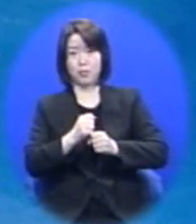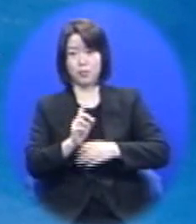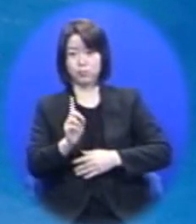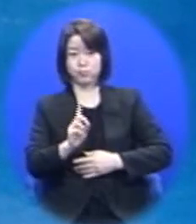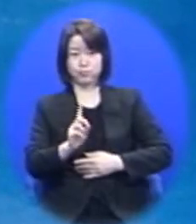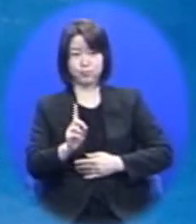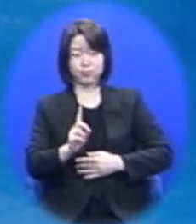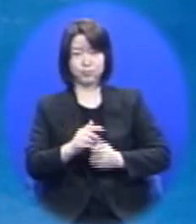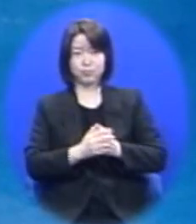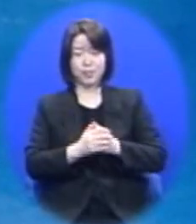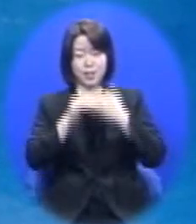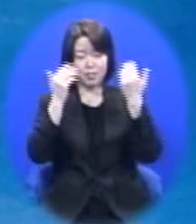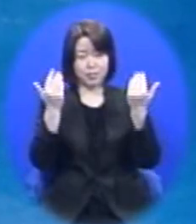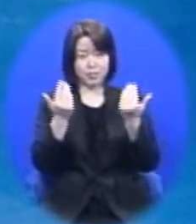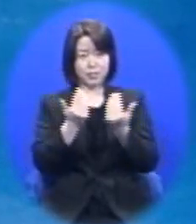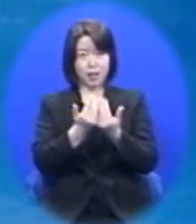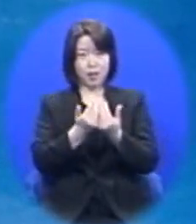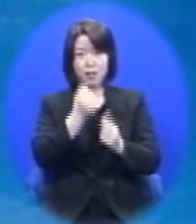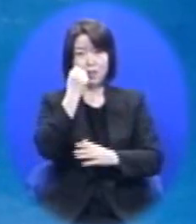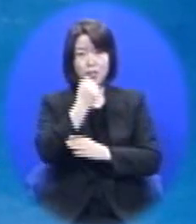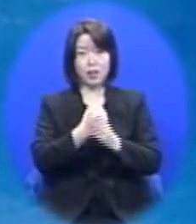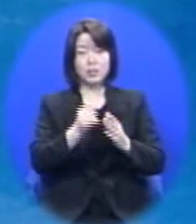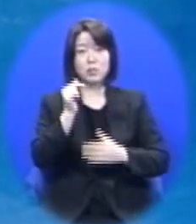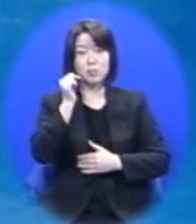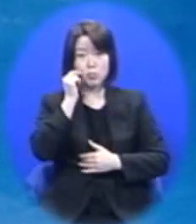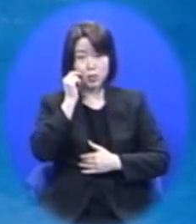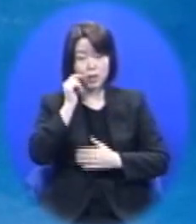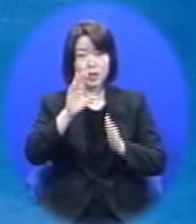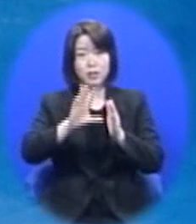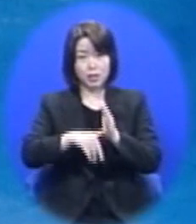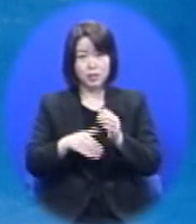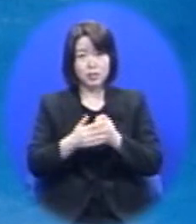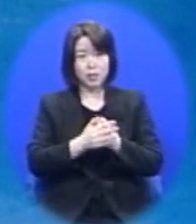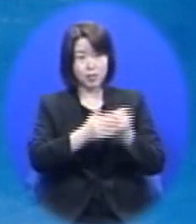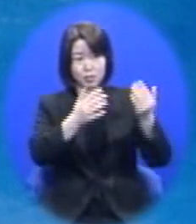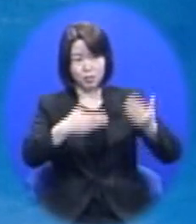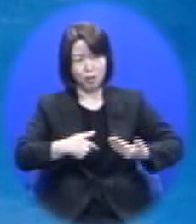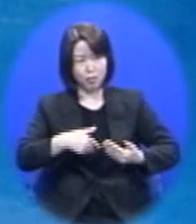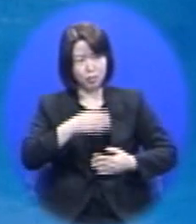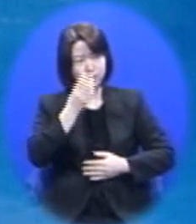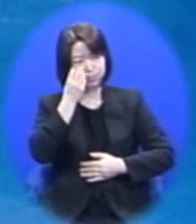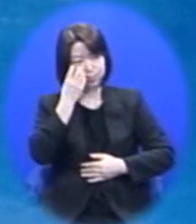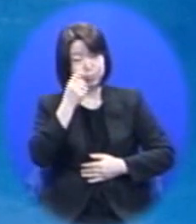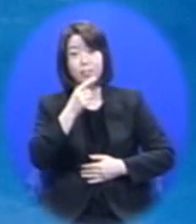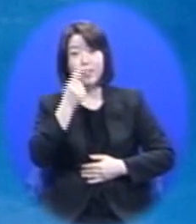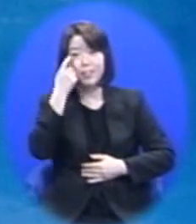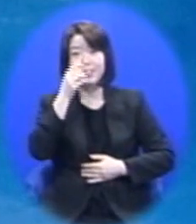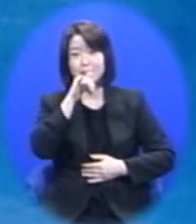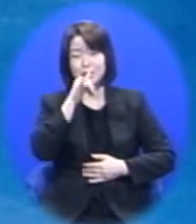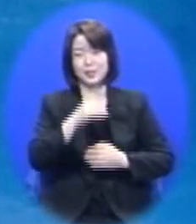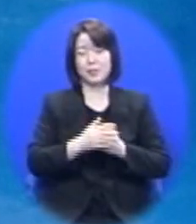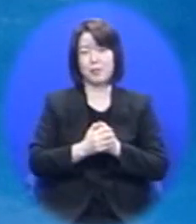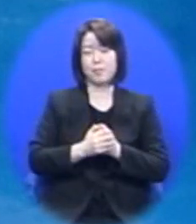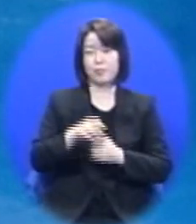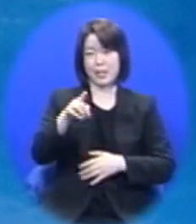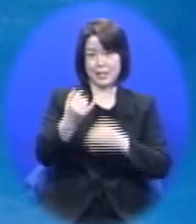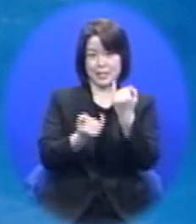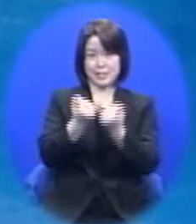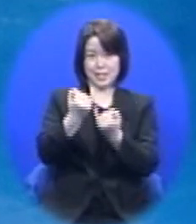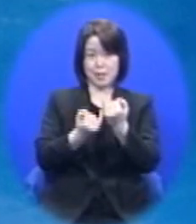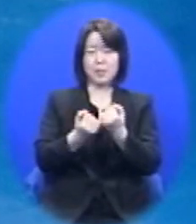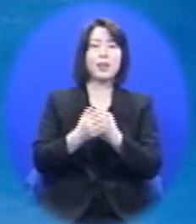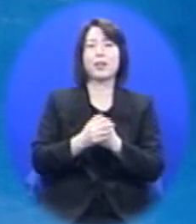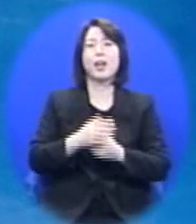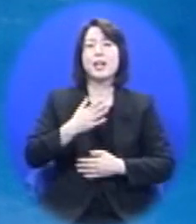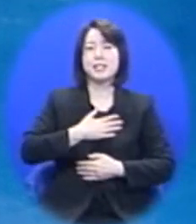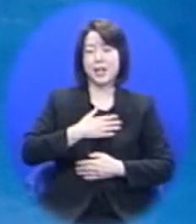어떻게 다 낡고 못 입게 되면 달라집니까? 그때 그 성도님이 그 자매에게,